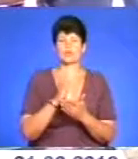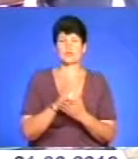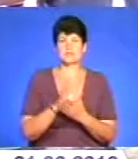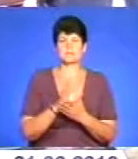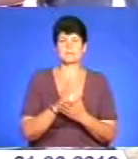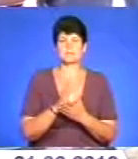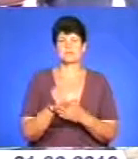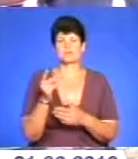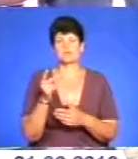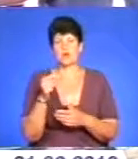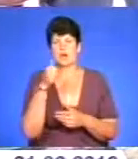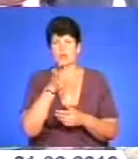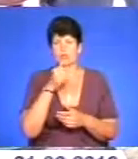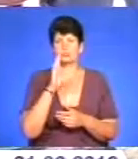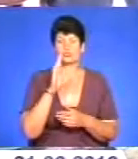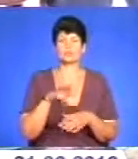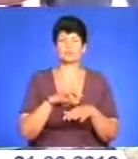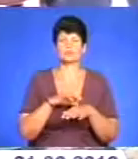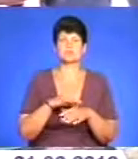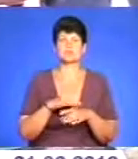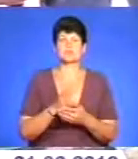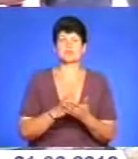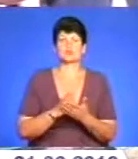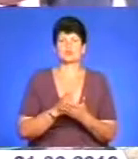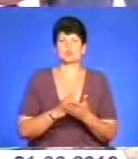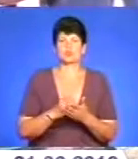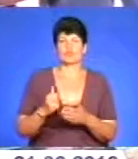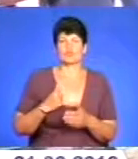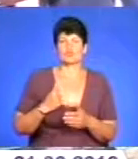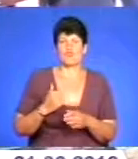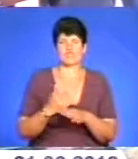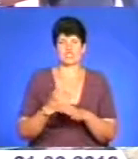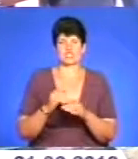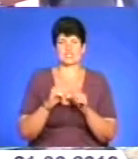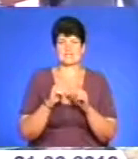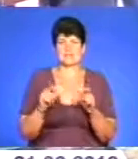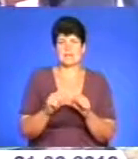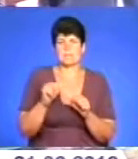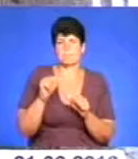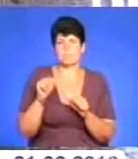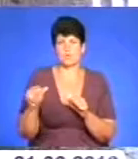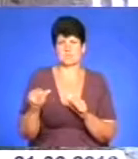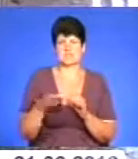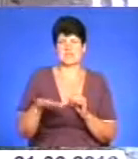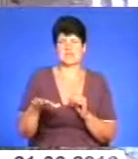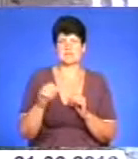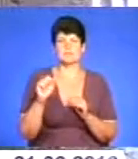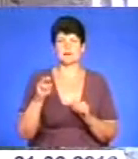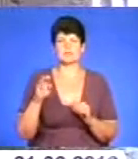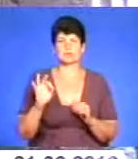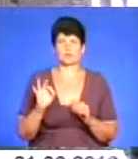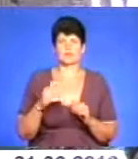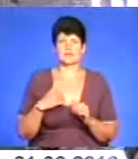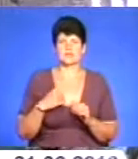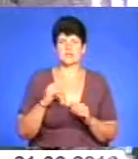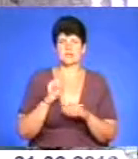кого нема 1,5 року, вони будуть проходити службу у військових частинах поза межами АТО. Наша задача – дати їм